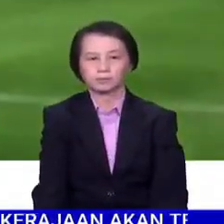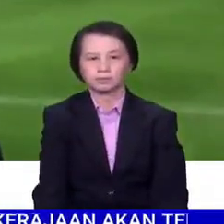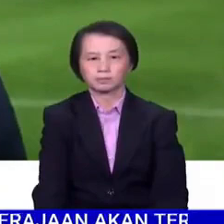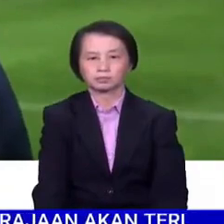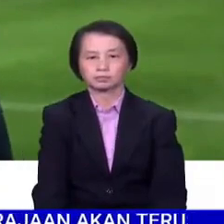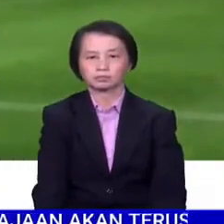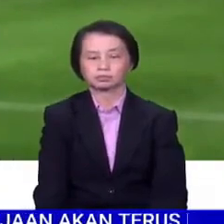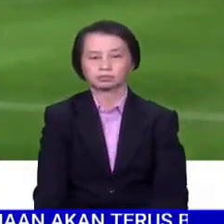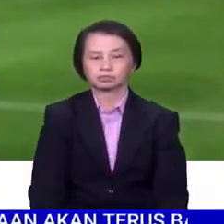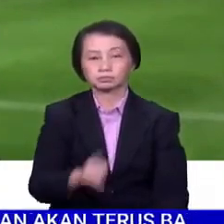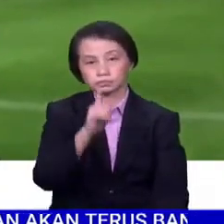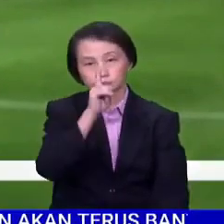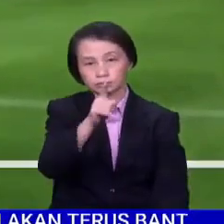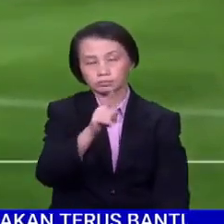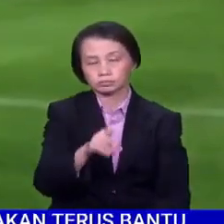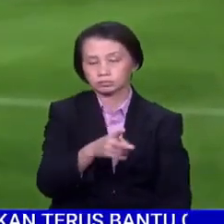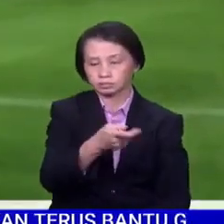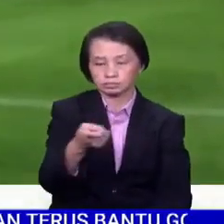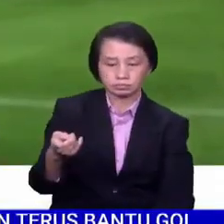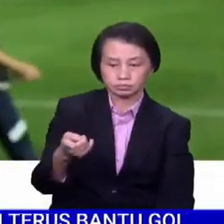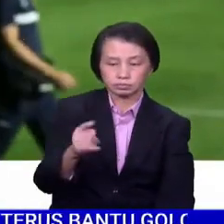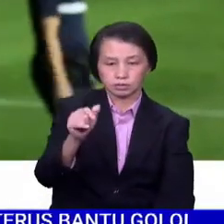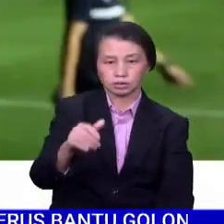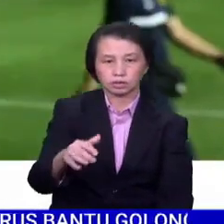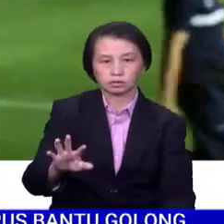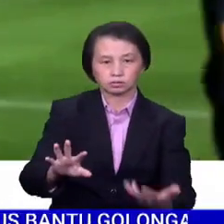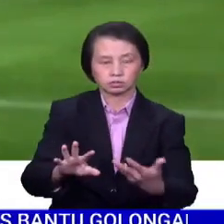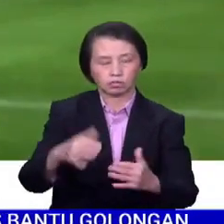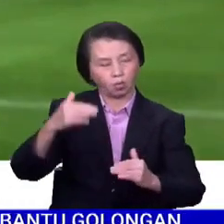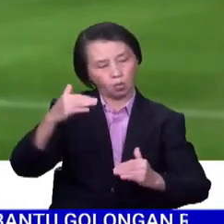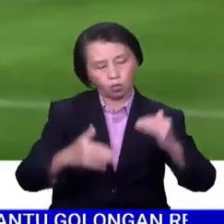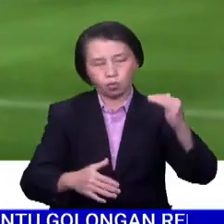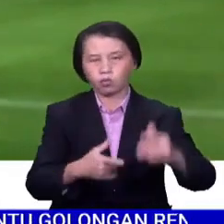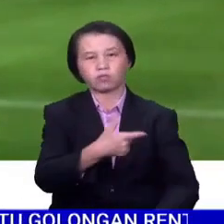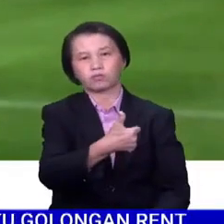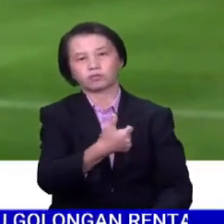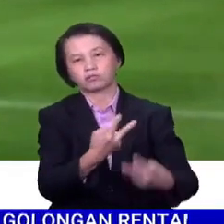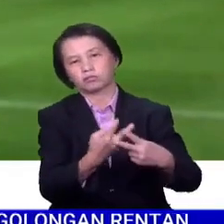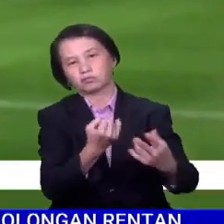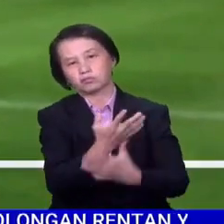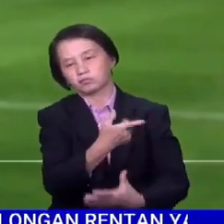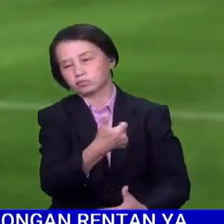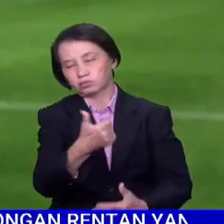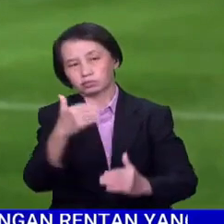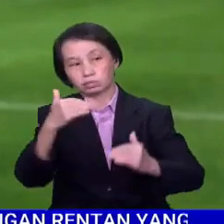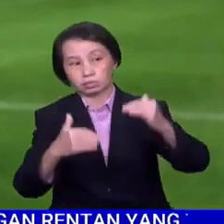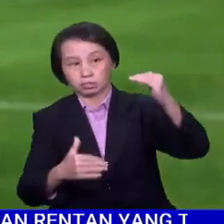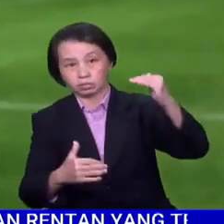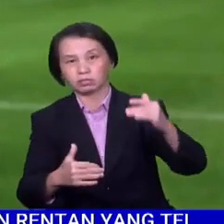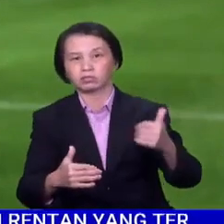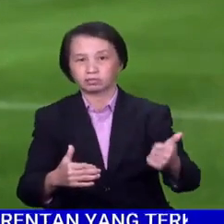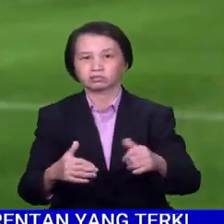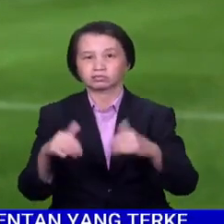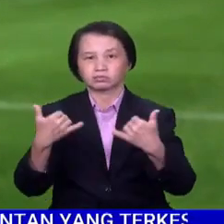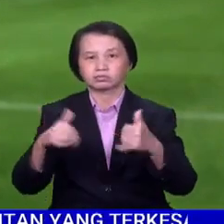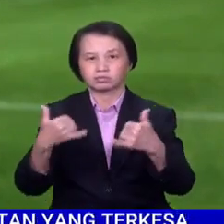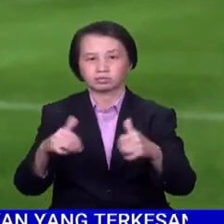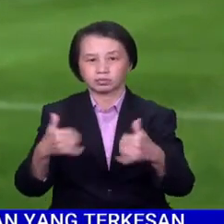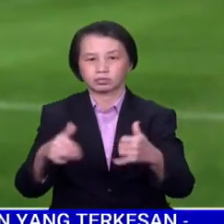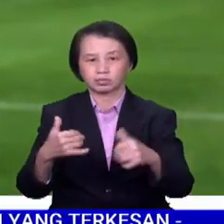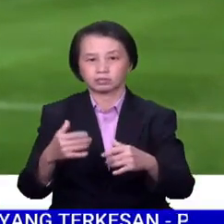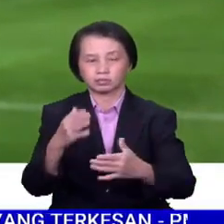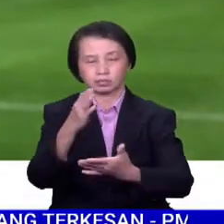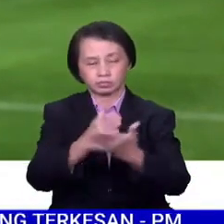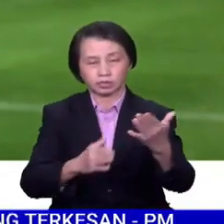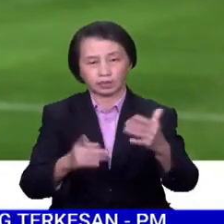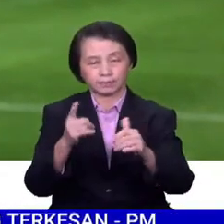Ya, memang nampak satu gap yang agak besar jugalah perlawanan